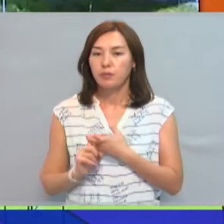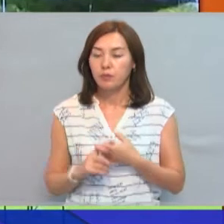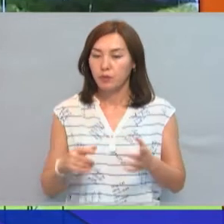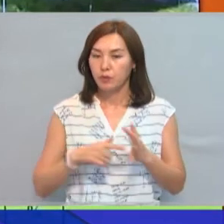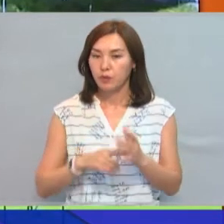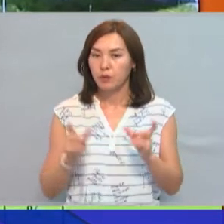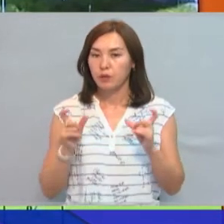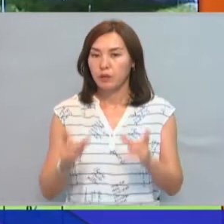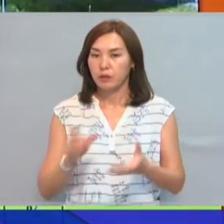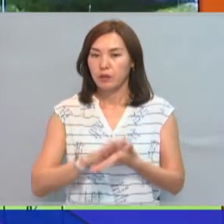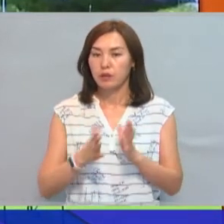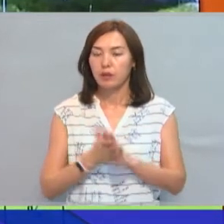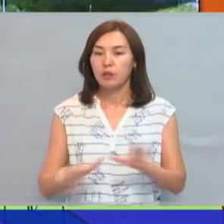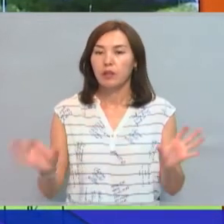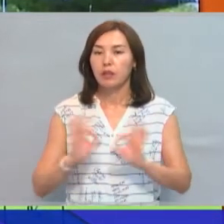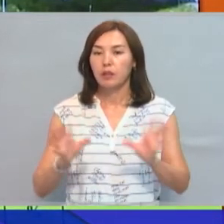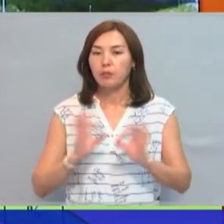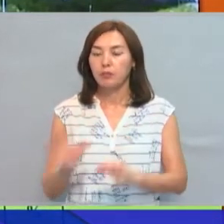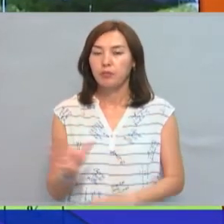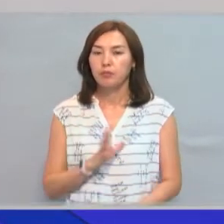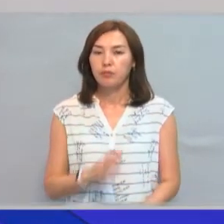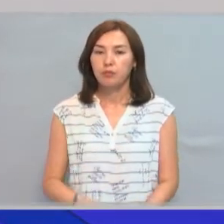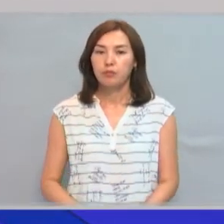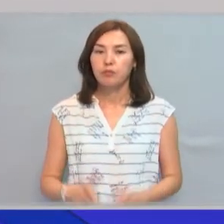санитарлығы эпидемиологиялық жағдай туралы баяндалда.